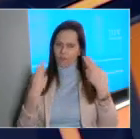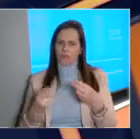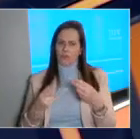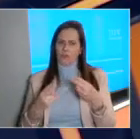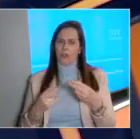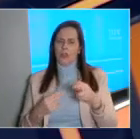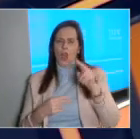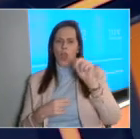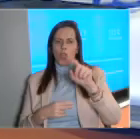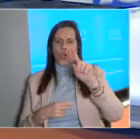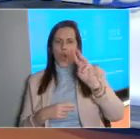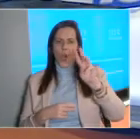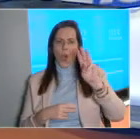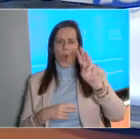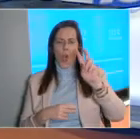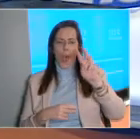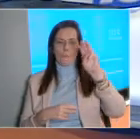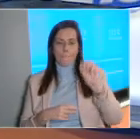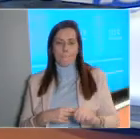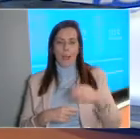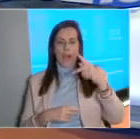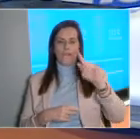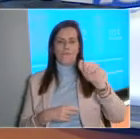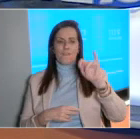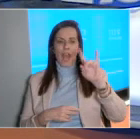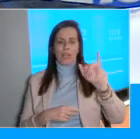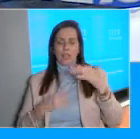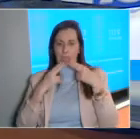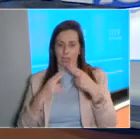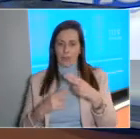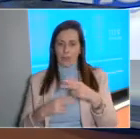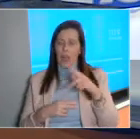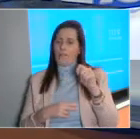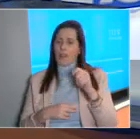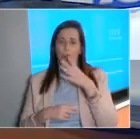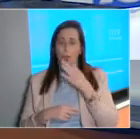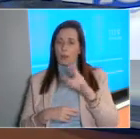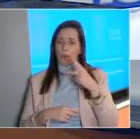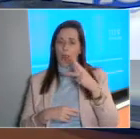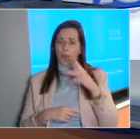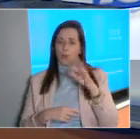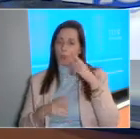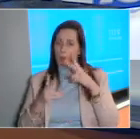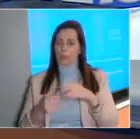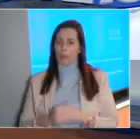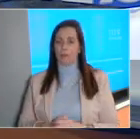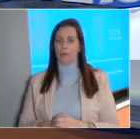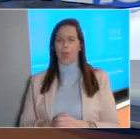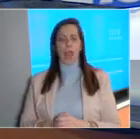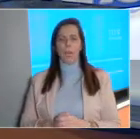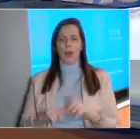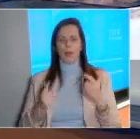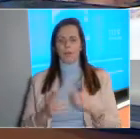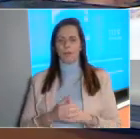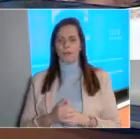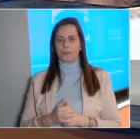לבוא. נועם פתחי שהגיב לכל השיח הזה בימין... פתחי הוא חמודי, אבל יש פה משהו נורא נורא מצחיק. כן, למה? כמה